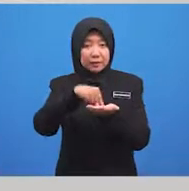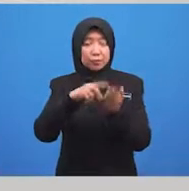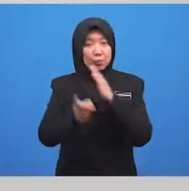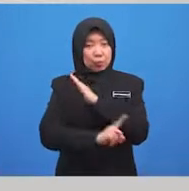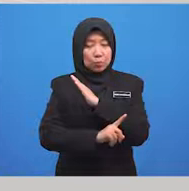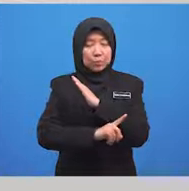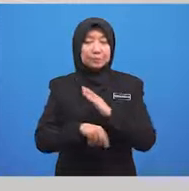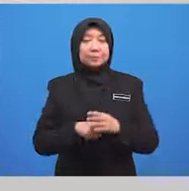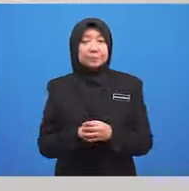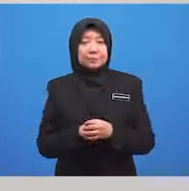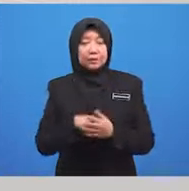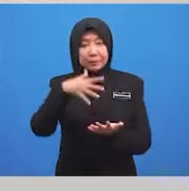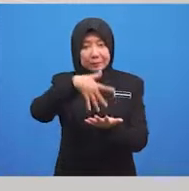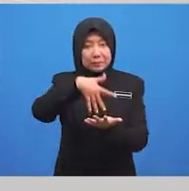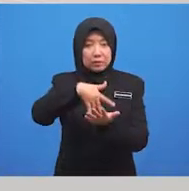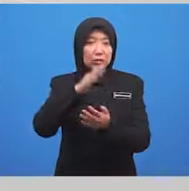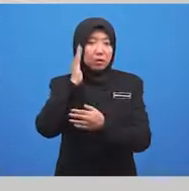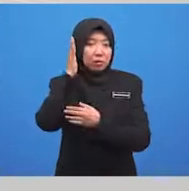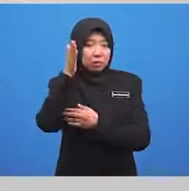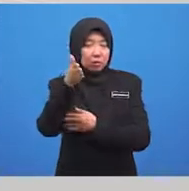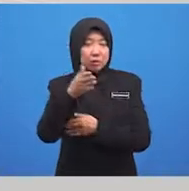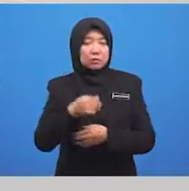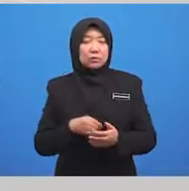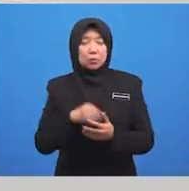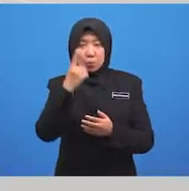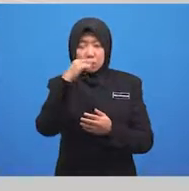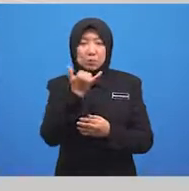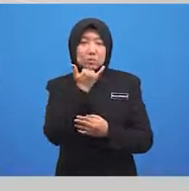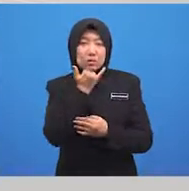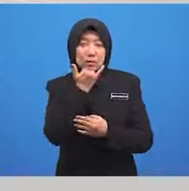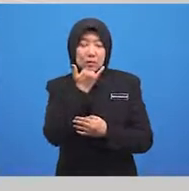denda dan penjara akan dikenakan kepada pesalah